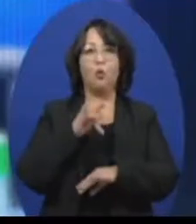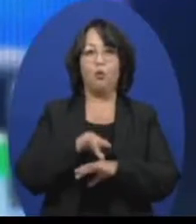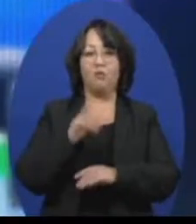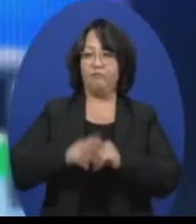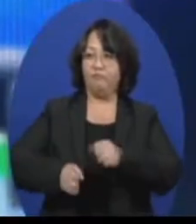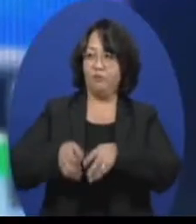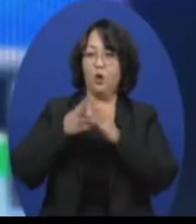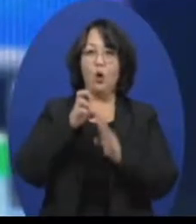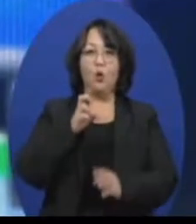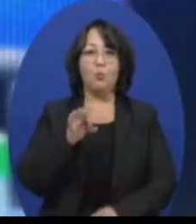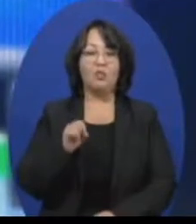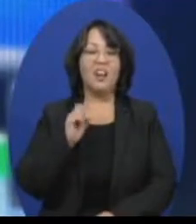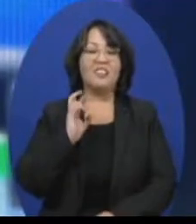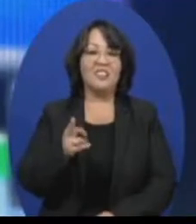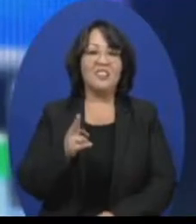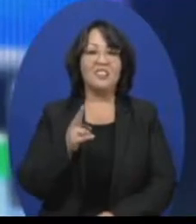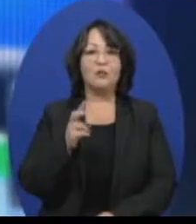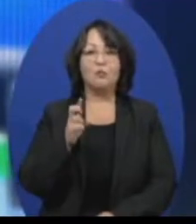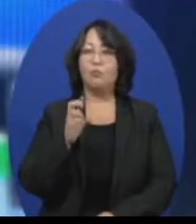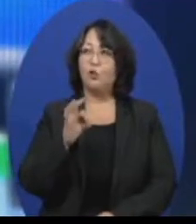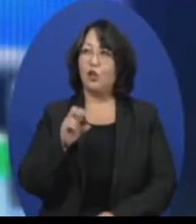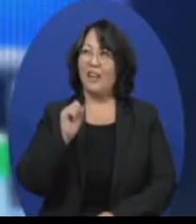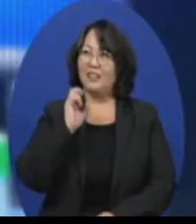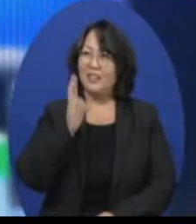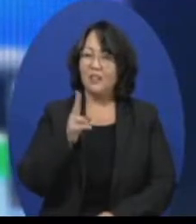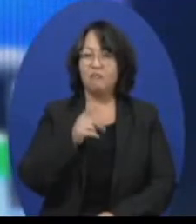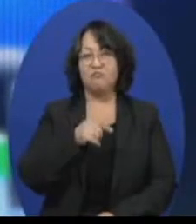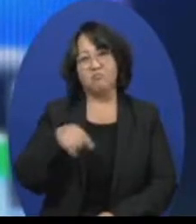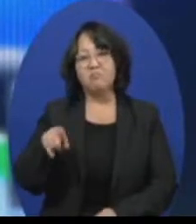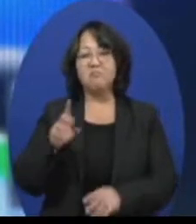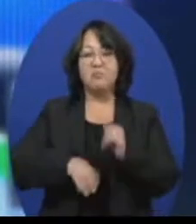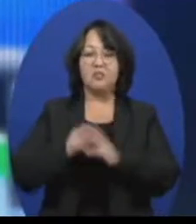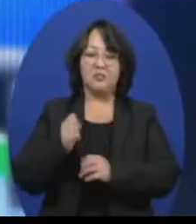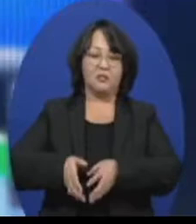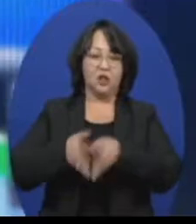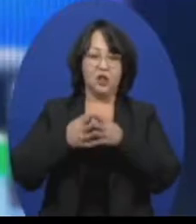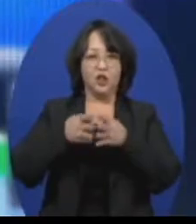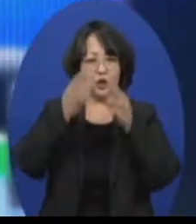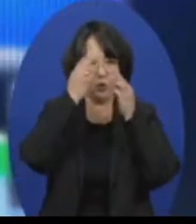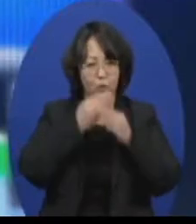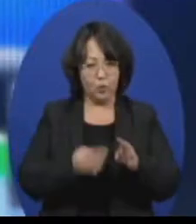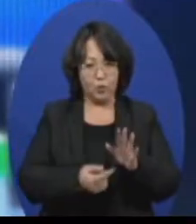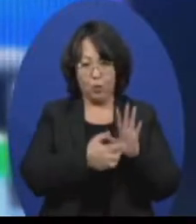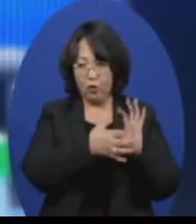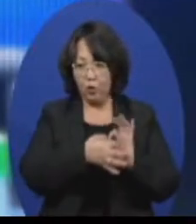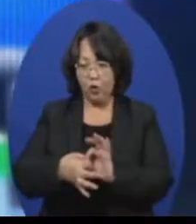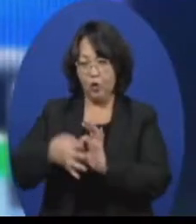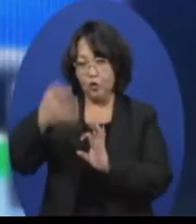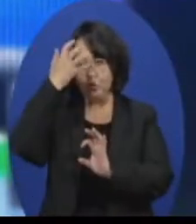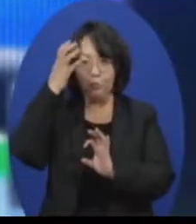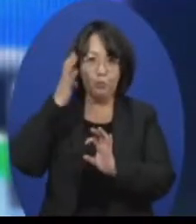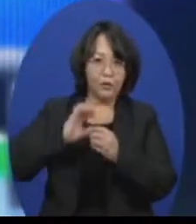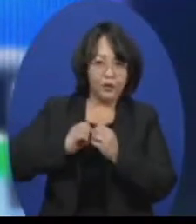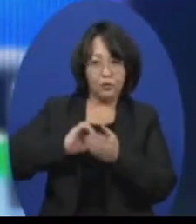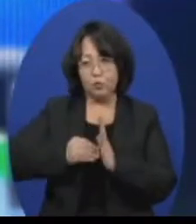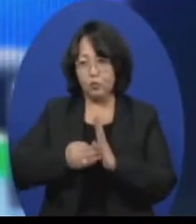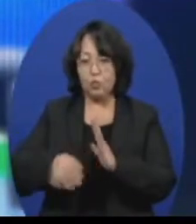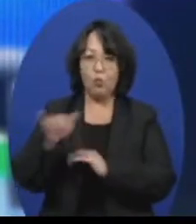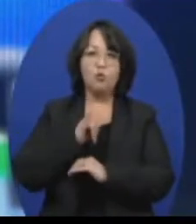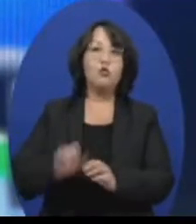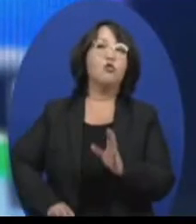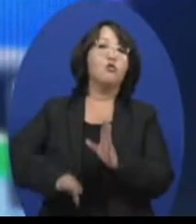Батан кин цэцэрлэг төрөлдөндө 4.8 га талбайд барьхаар боллоо. За шинжлэх ухаан тулгуурласан төрийн бодлоготой байж улс орон хөгжнө гэж засгийн газар үзэж